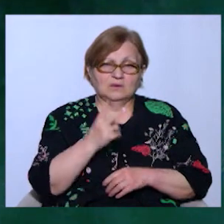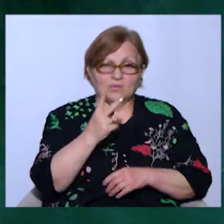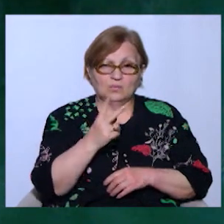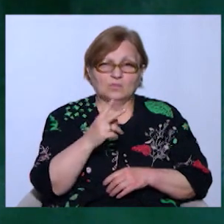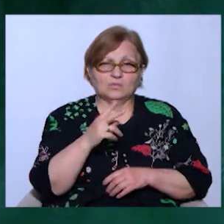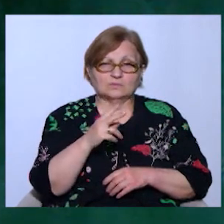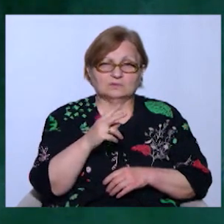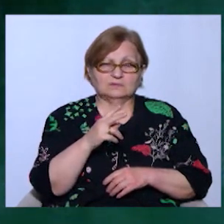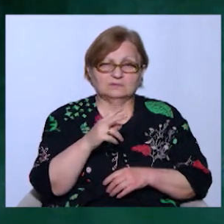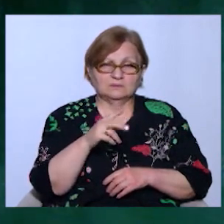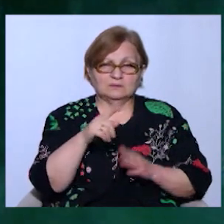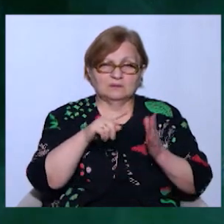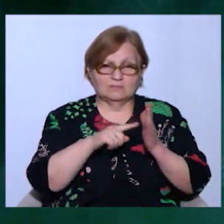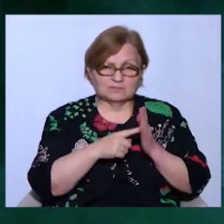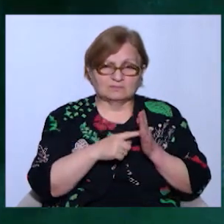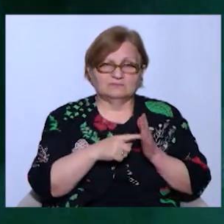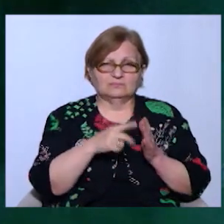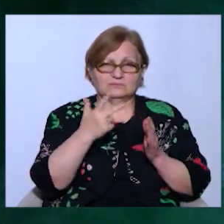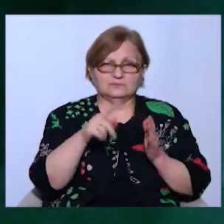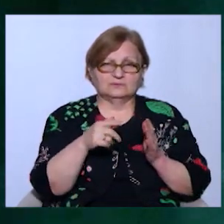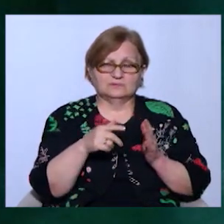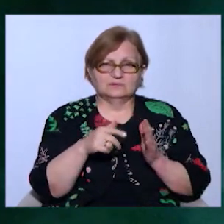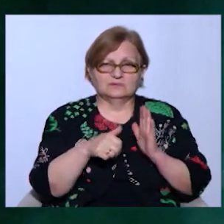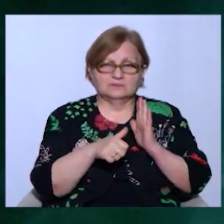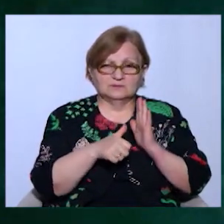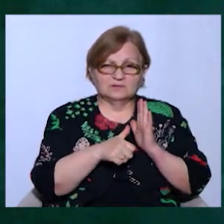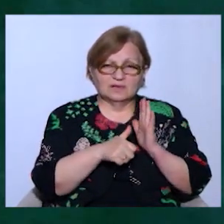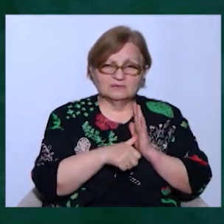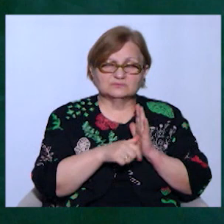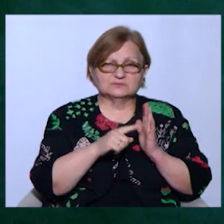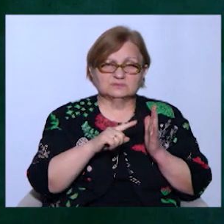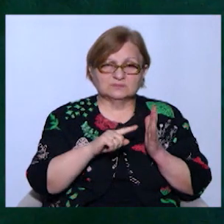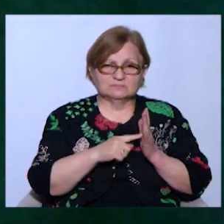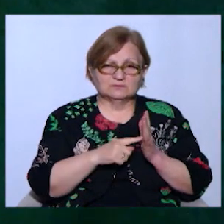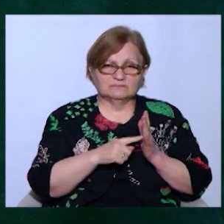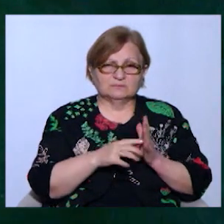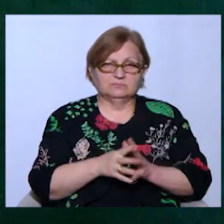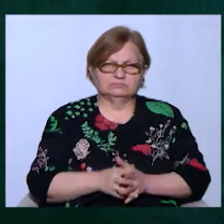2.2πr გამრავლებული 3-ზე, ანუ 6 გამრავლებული